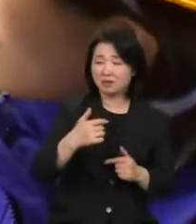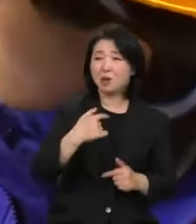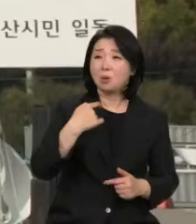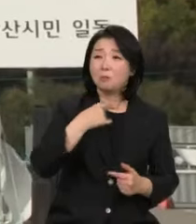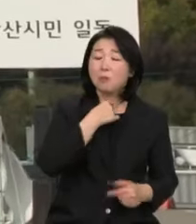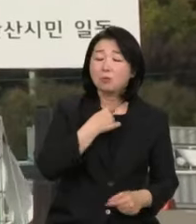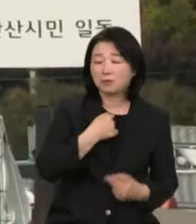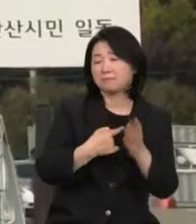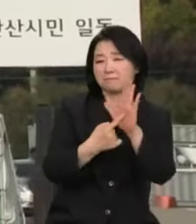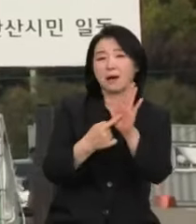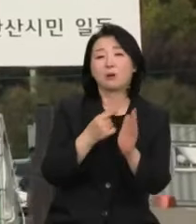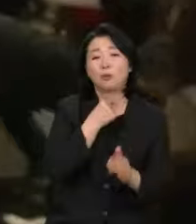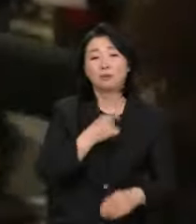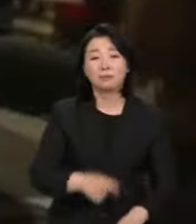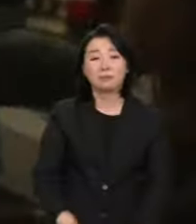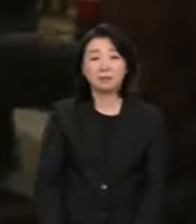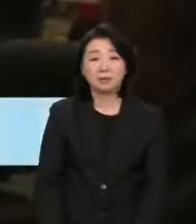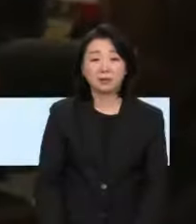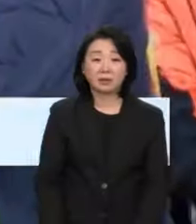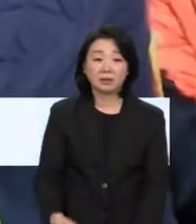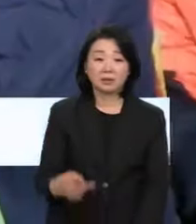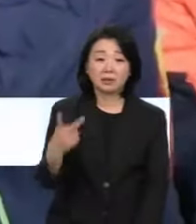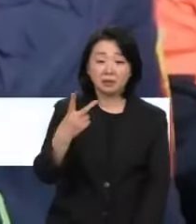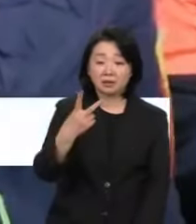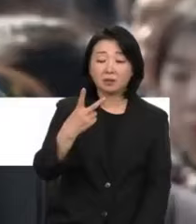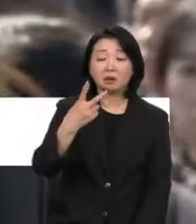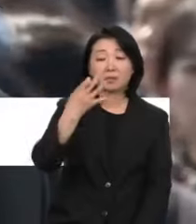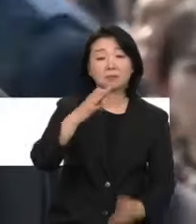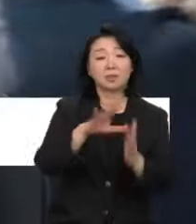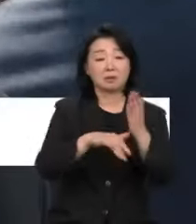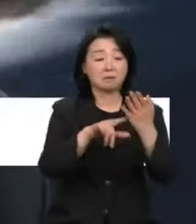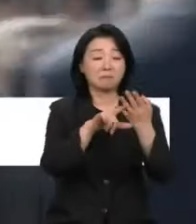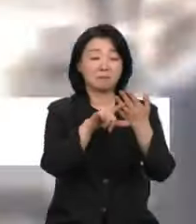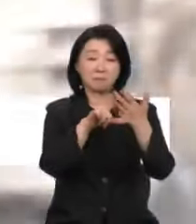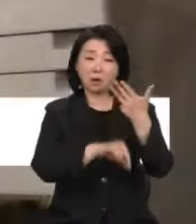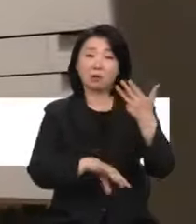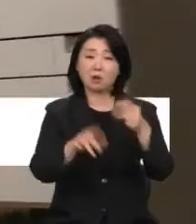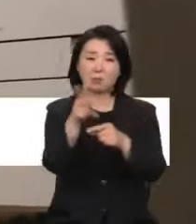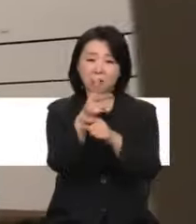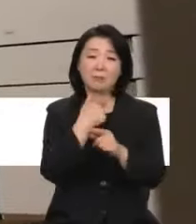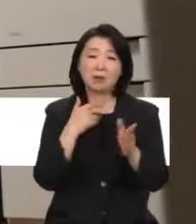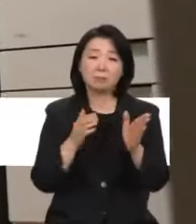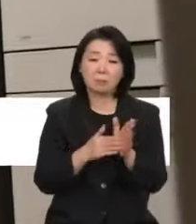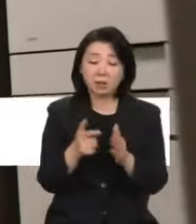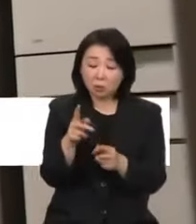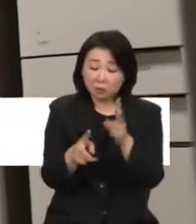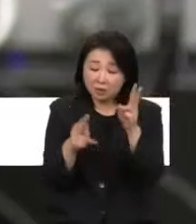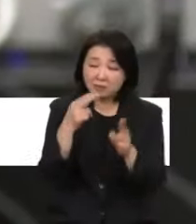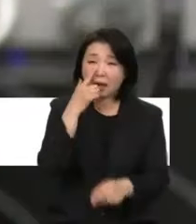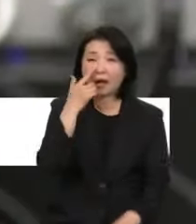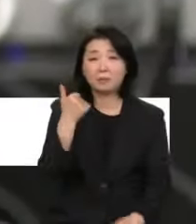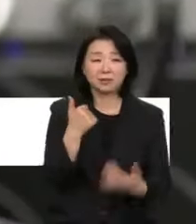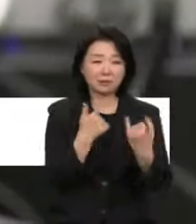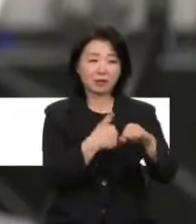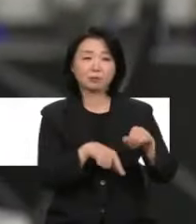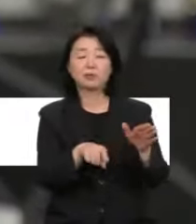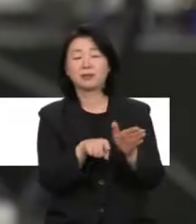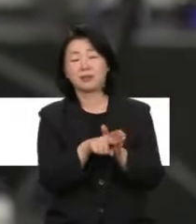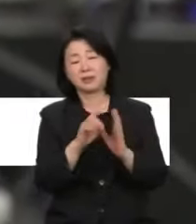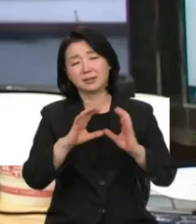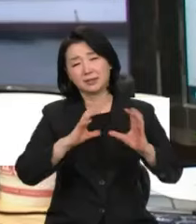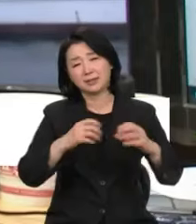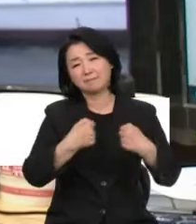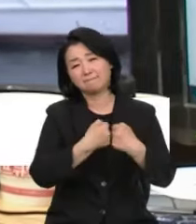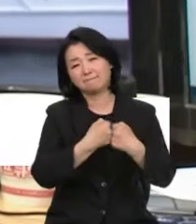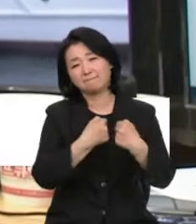있으니까. 2014년 8월 처음 카메라를 들었습니다. 작은 편집실은 아버지가 딸을 위해 세상과